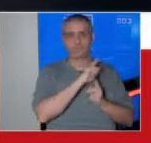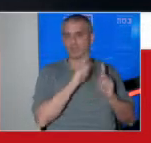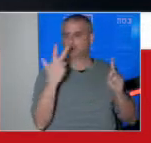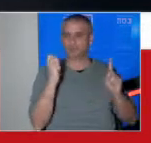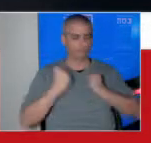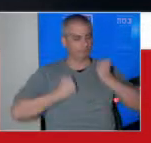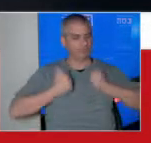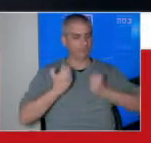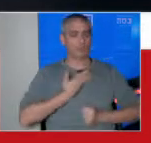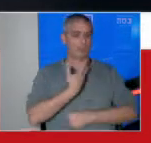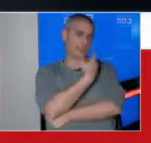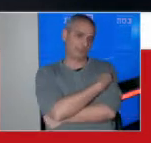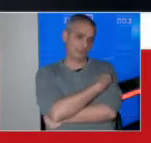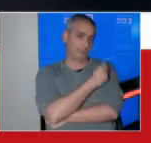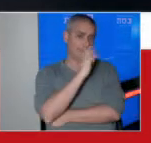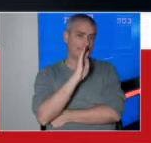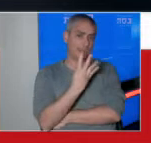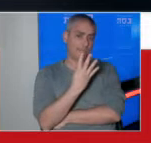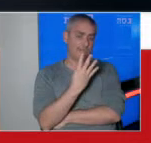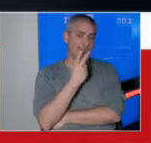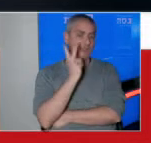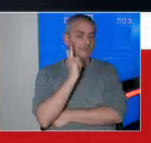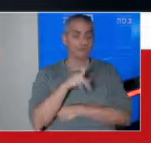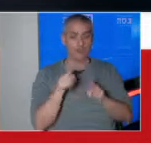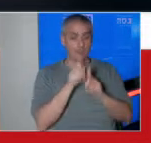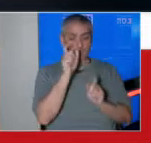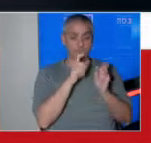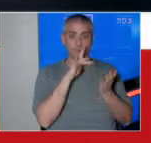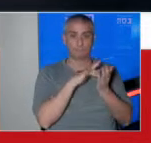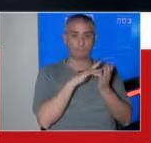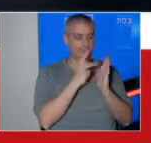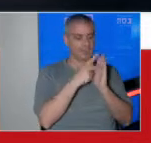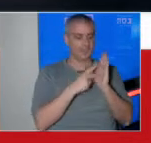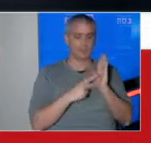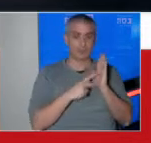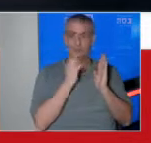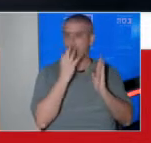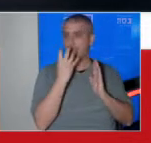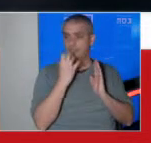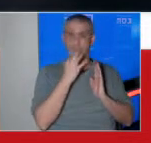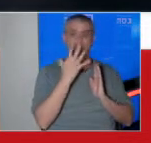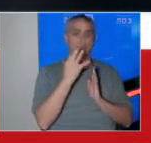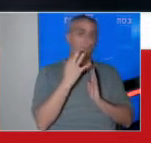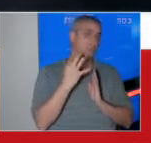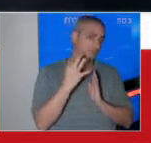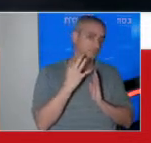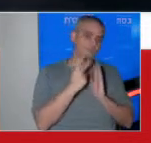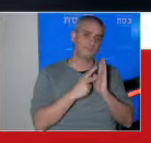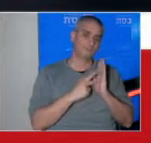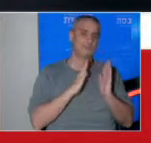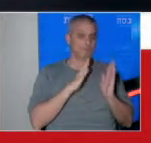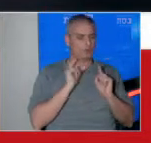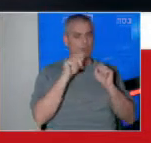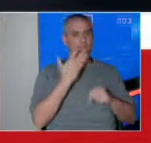30 שירוצו להתחסן בגל הרביעי, אלא לאפשר לאותם אנשים שנמצאים בקריטריונים, בני 40, בני 50, קריטריונים סיכון